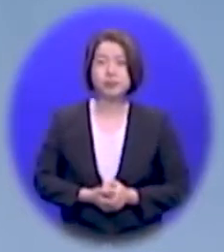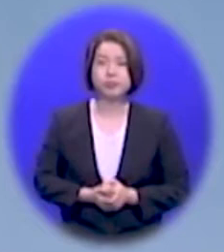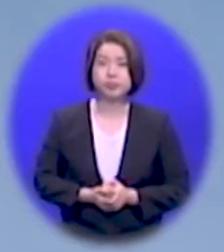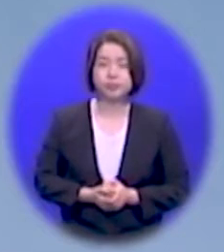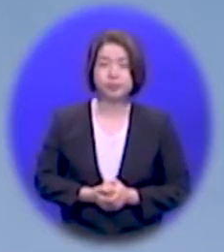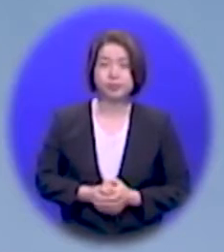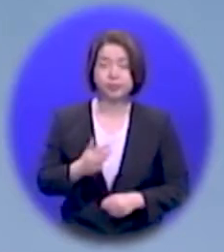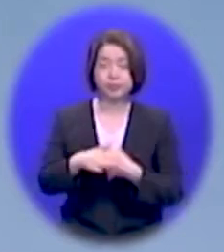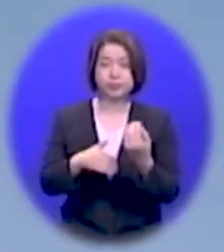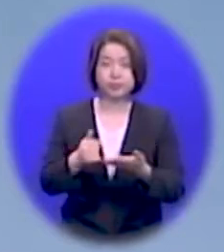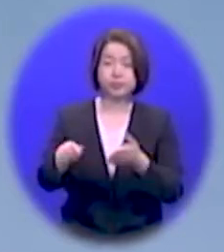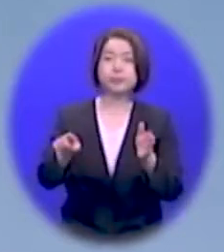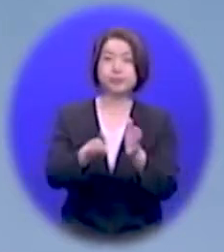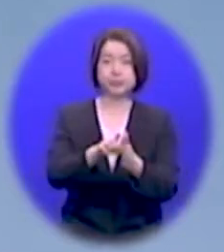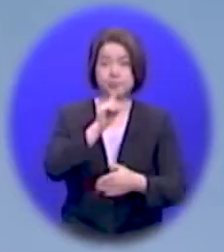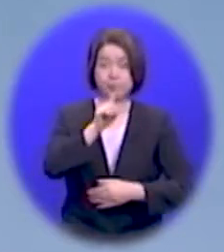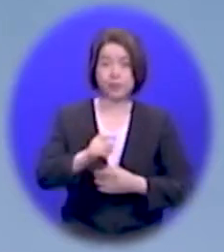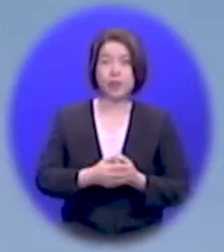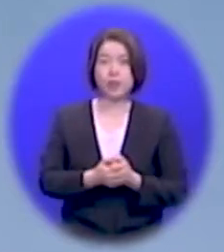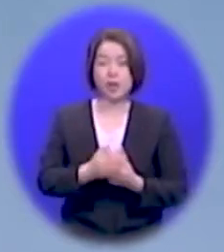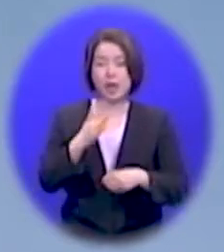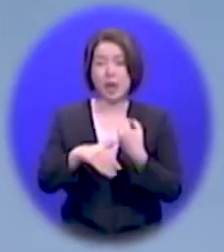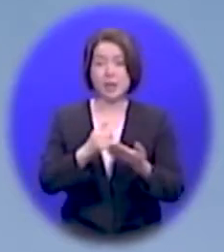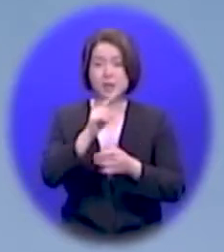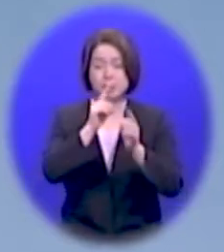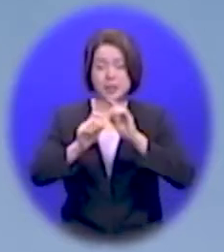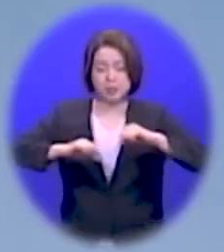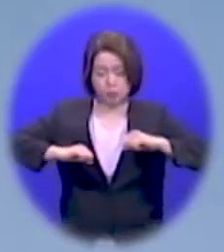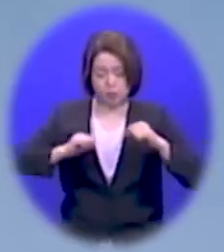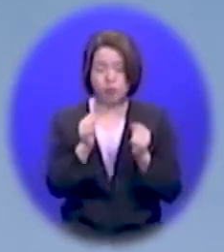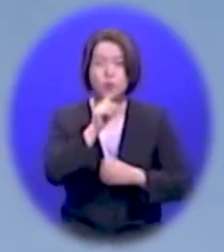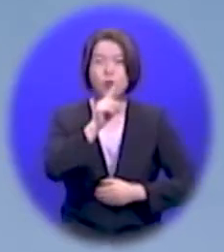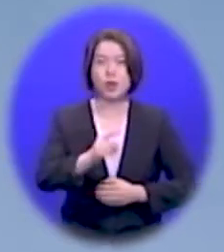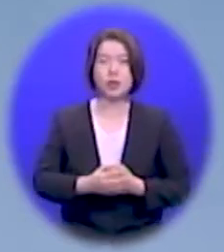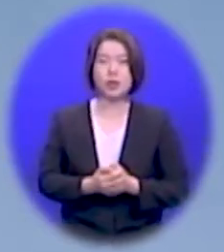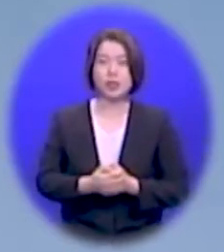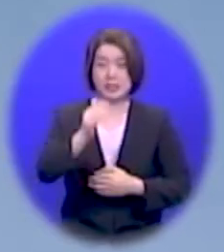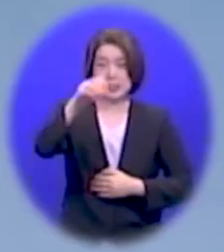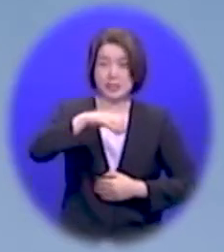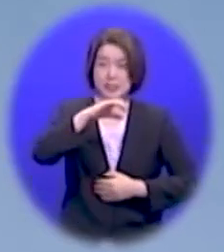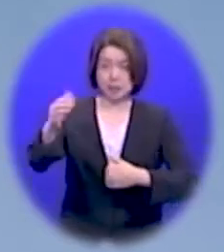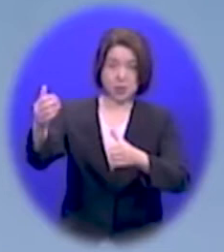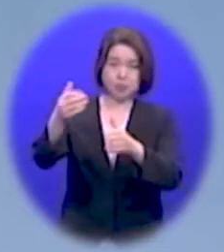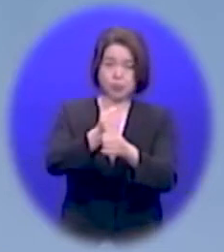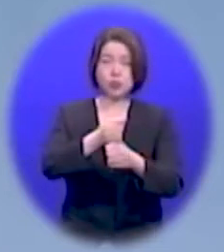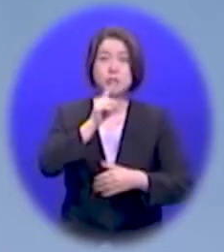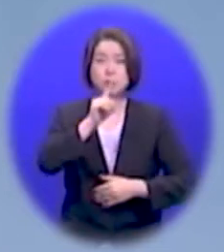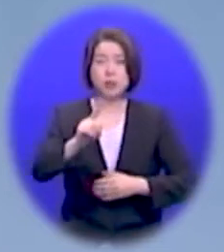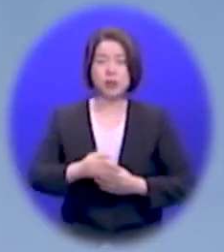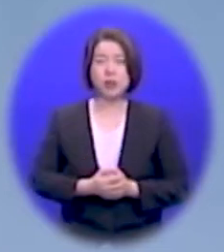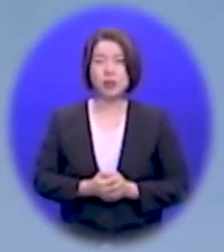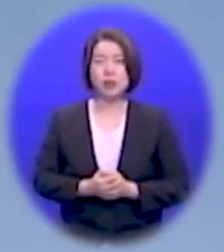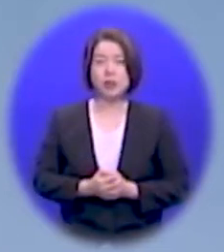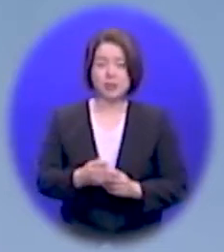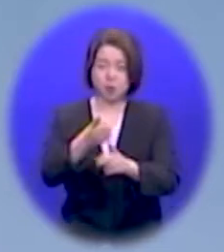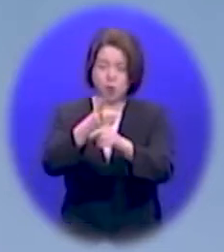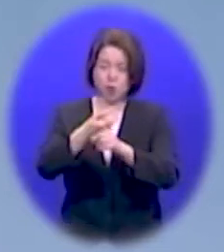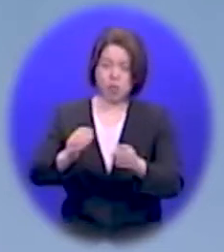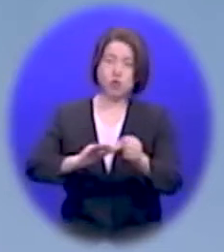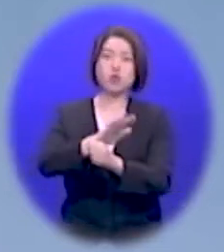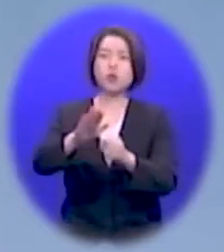하나님을 믿으라 하나님의 말씀에 순종하라 십자가를 붙잡을 라 원수도